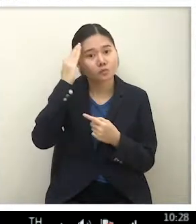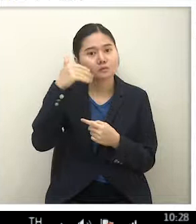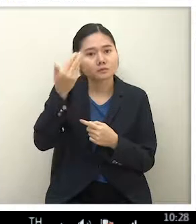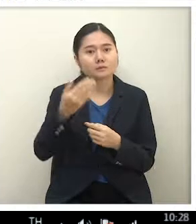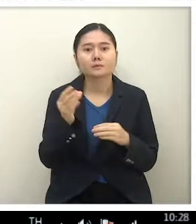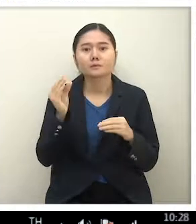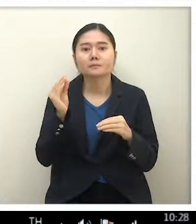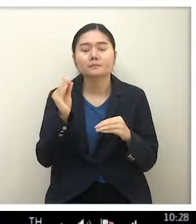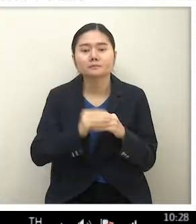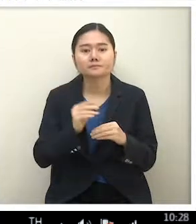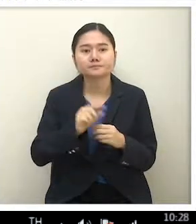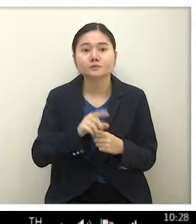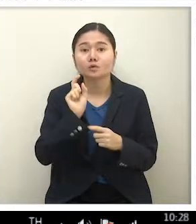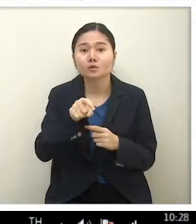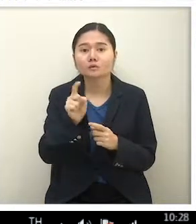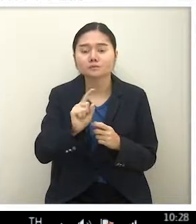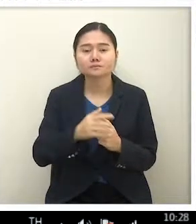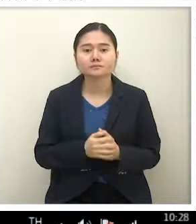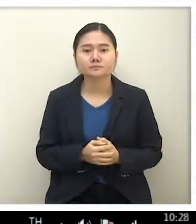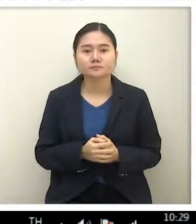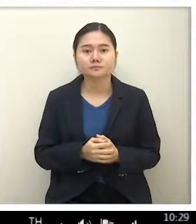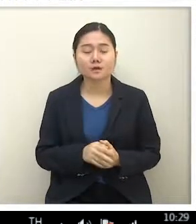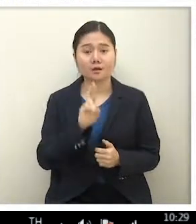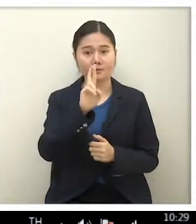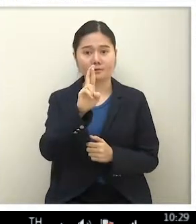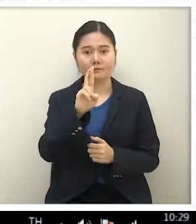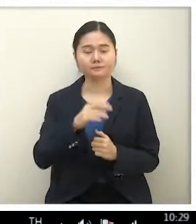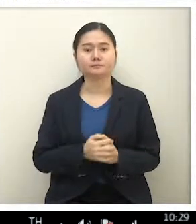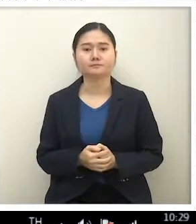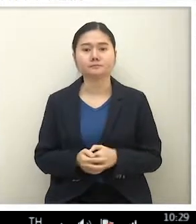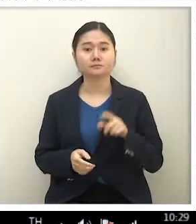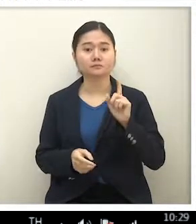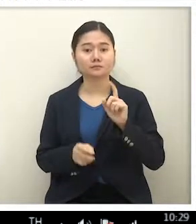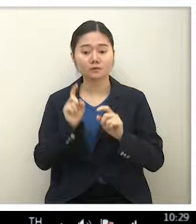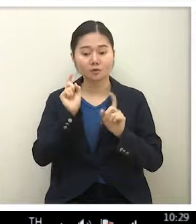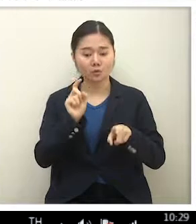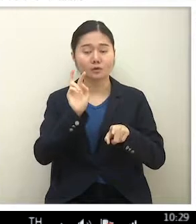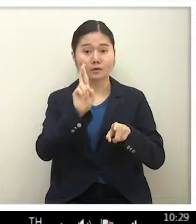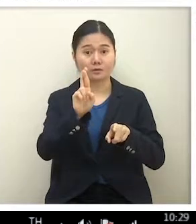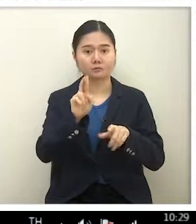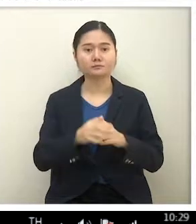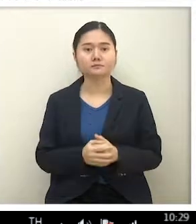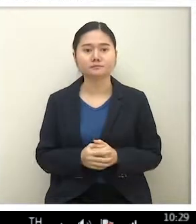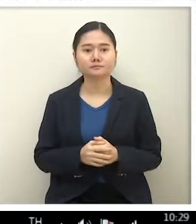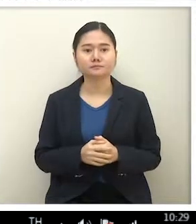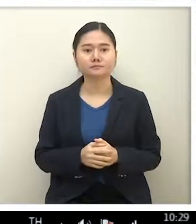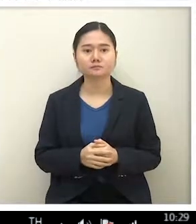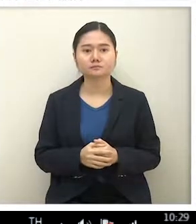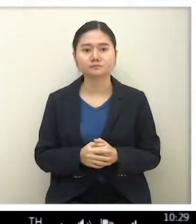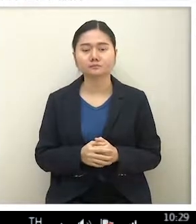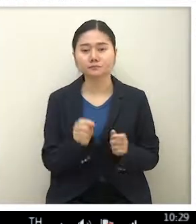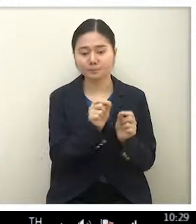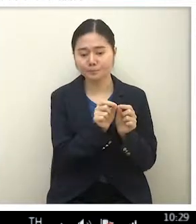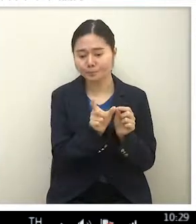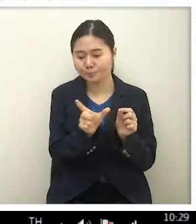เพิ่มเฟรมนี่กดอะไรครับนักศึกษาครับกด R ใช่ไหมครับกด R เพิ่มเฟรมที่หัวเข้าไปเพิ่มไป